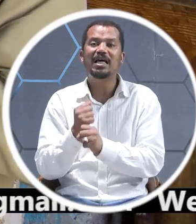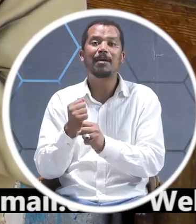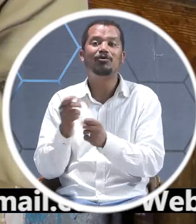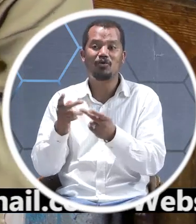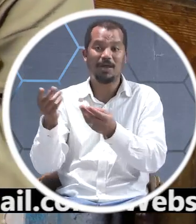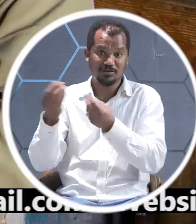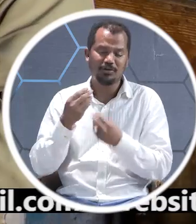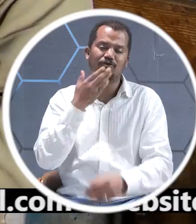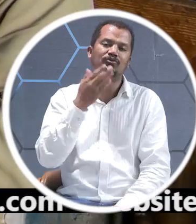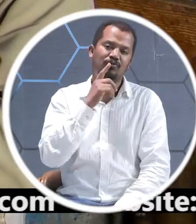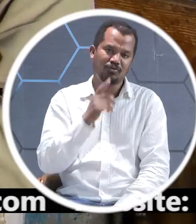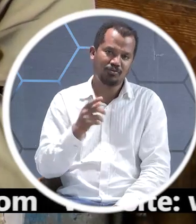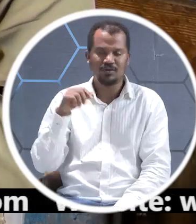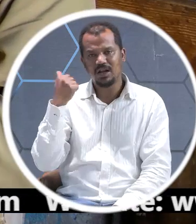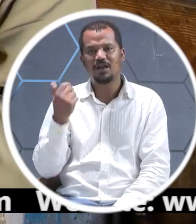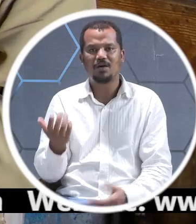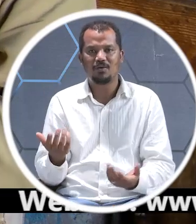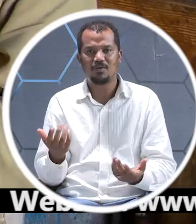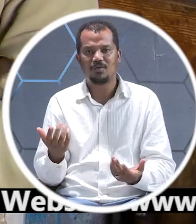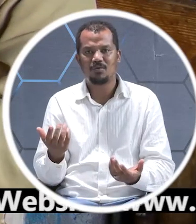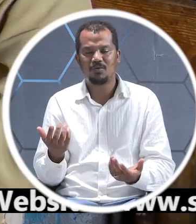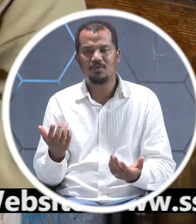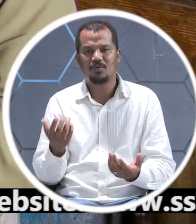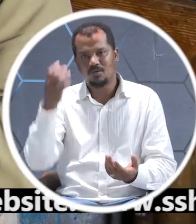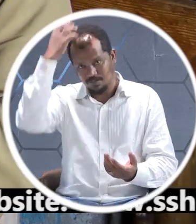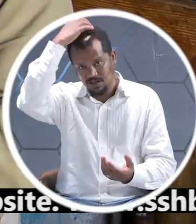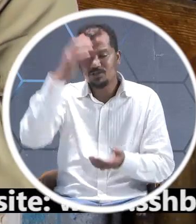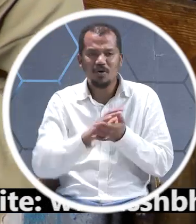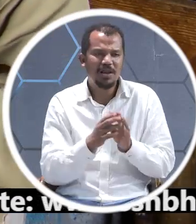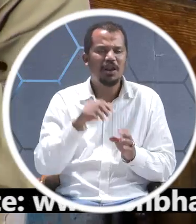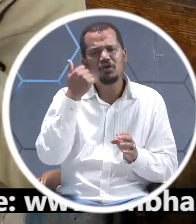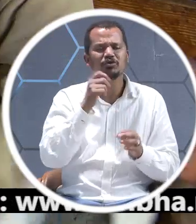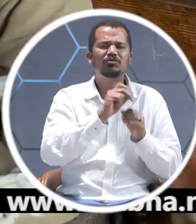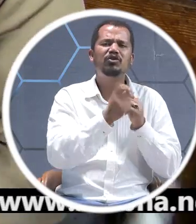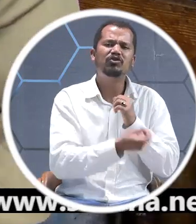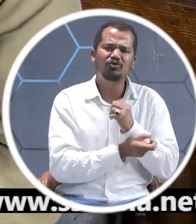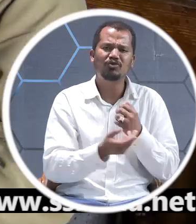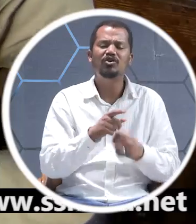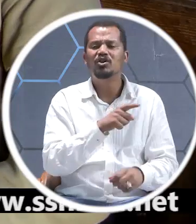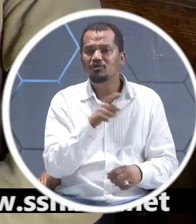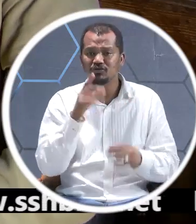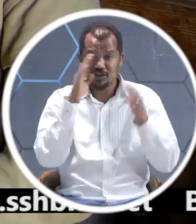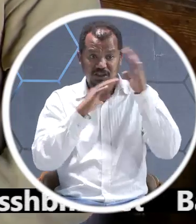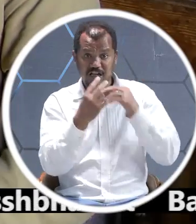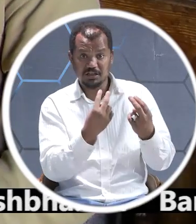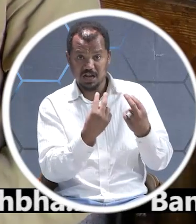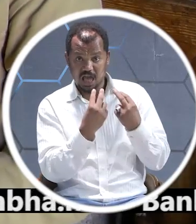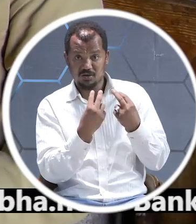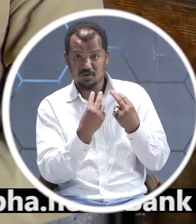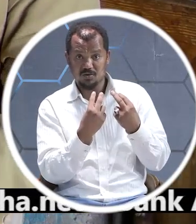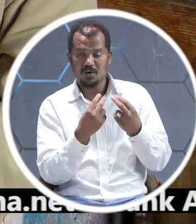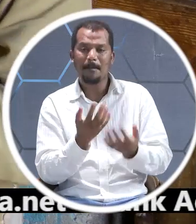እንሰራበት ቢሰጠን ጥሩ ነው በየነ ማስበው ሌላው እንደዚህው መንግስትም ሆነ መንግስታዊ ያልሆነ ድርጅቶች እነሱ ችግራችንን